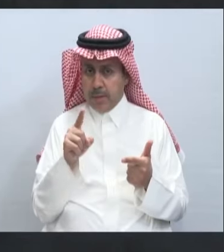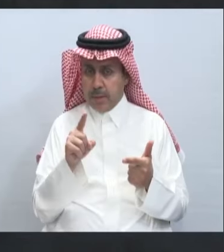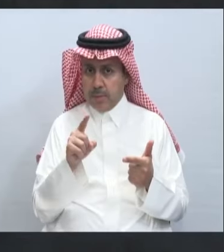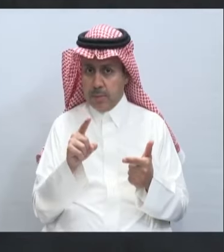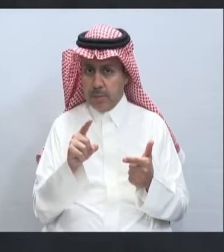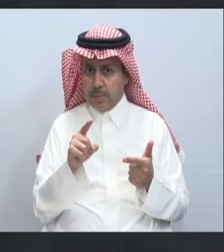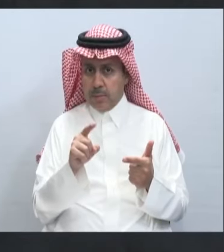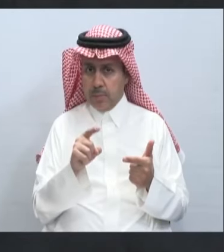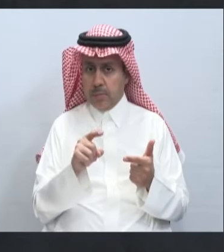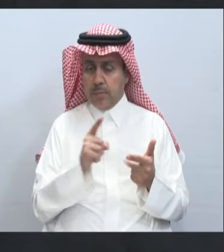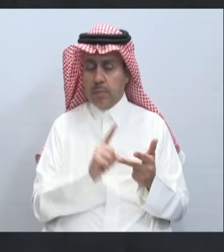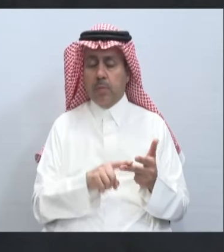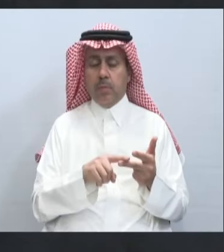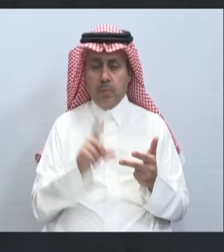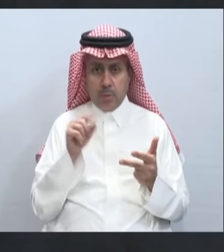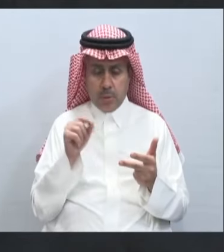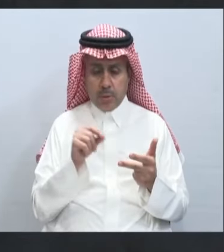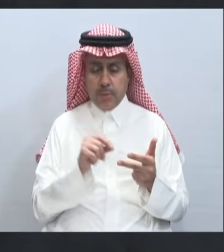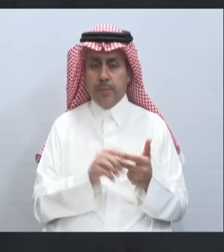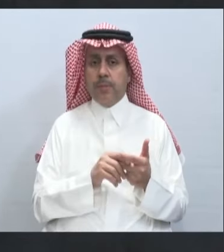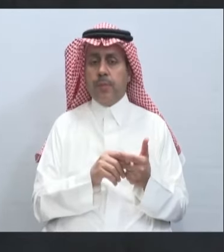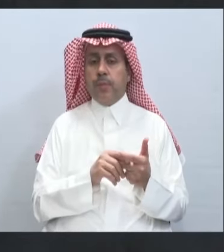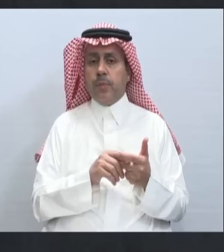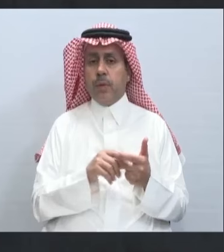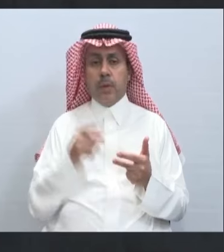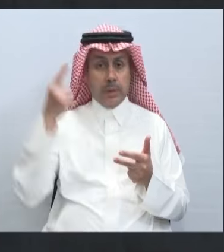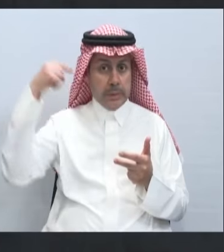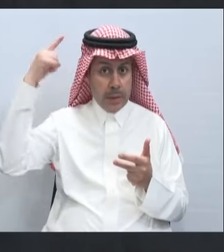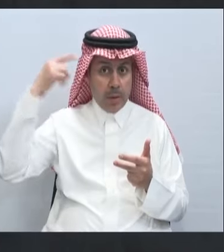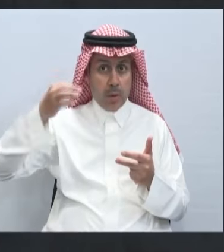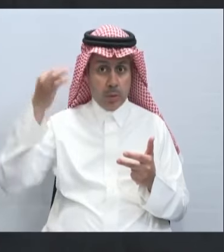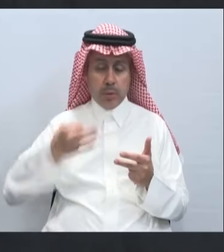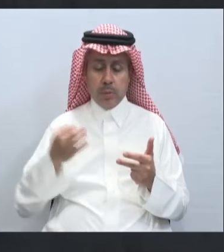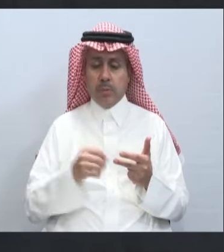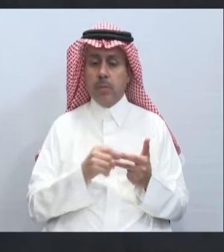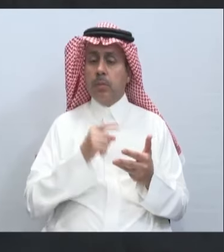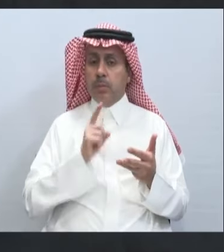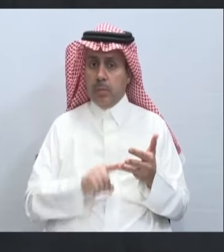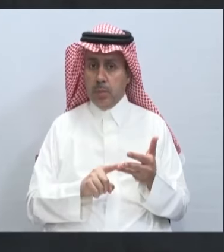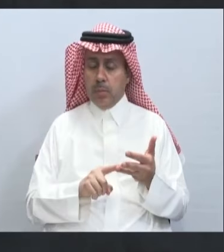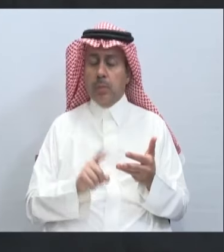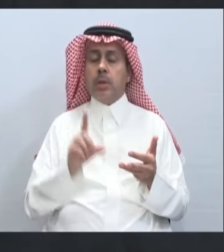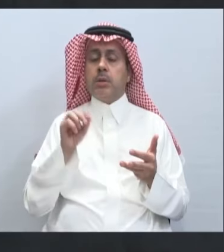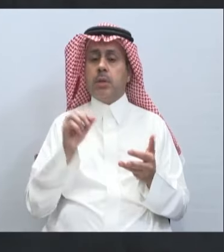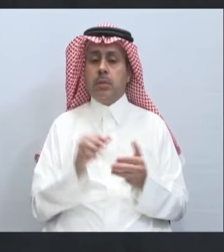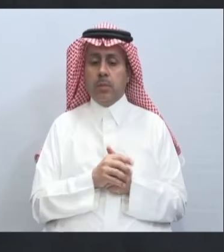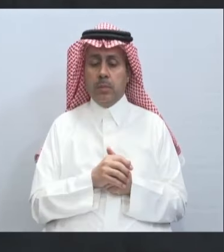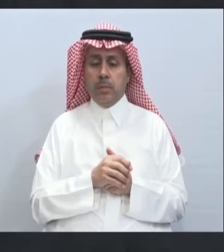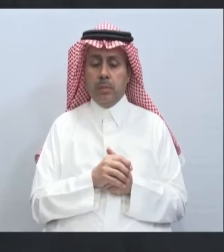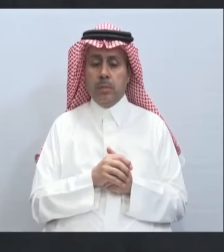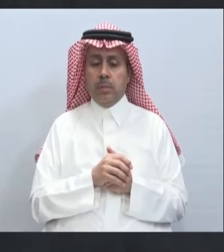وايضا ممتاز وايضا تذكروا جيدا احسنتم